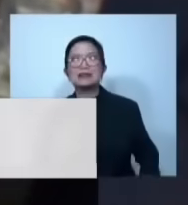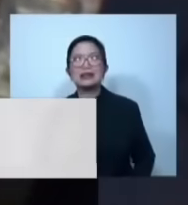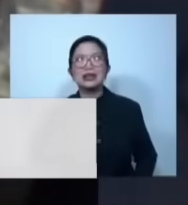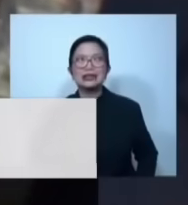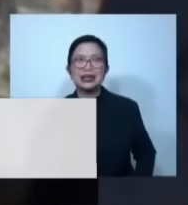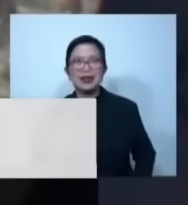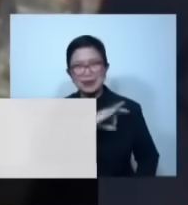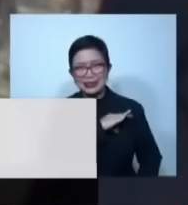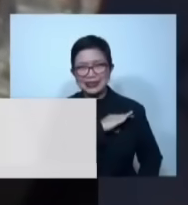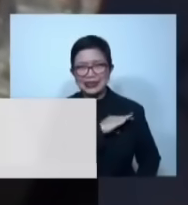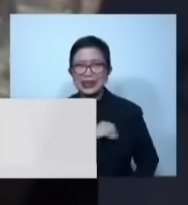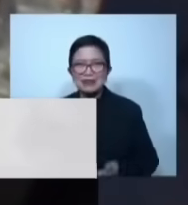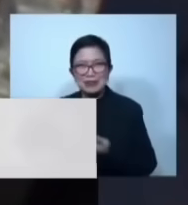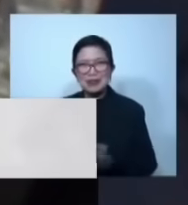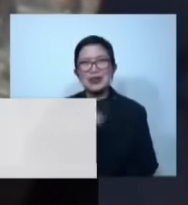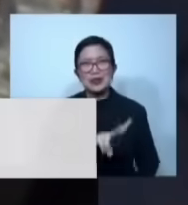iniahun